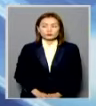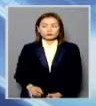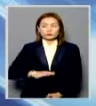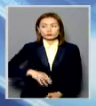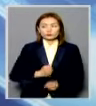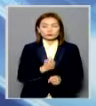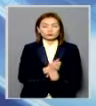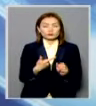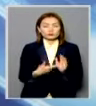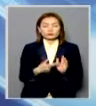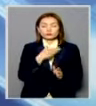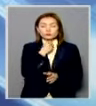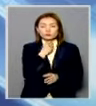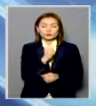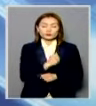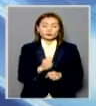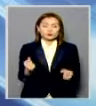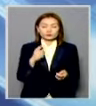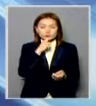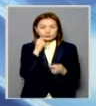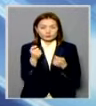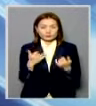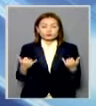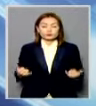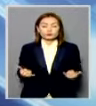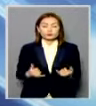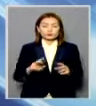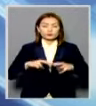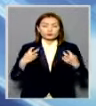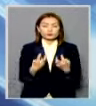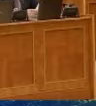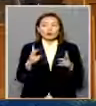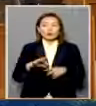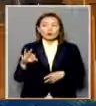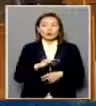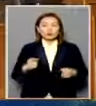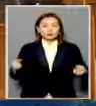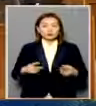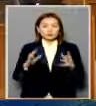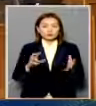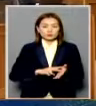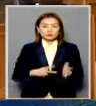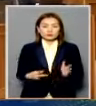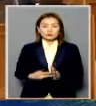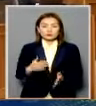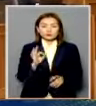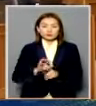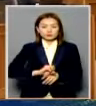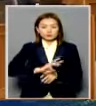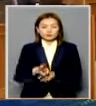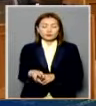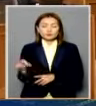стране будет создана Семипалатинская зона ядерной безопасности. Сегодня в Мажилисе был рассмотрен соответствующий законопроект. Цель –